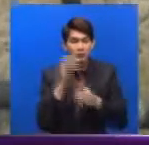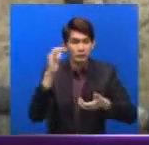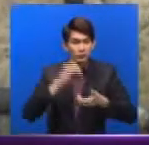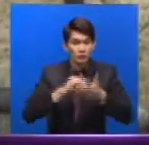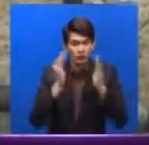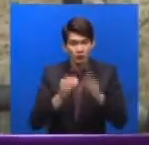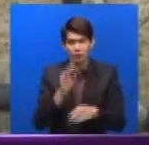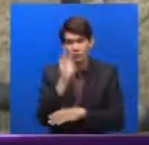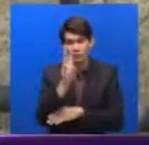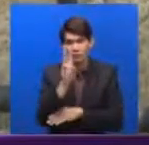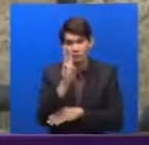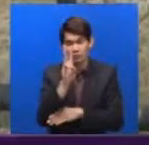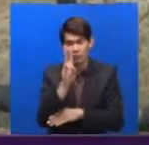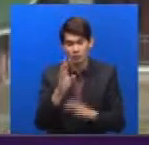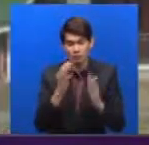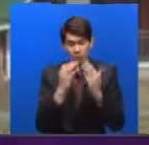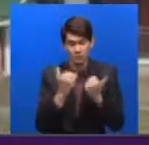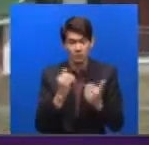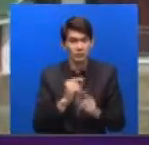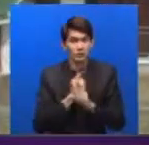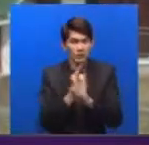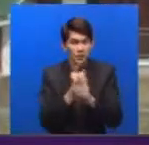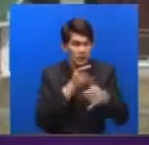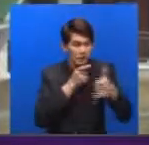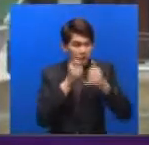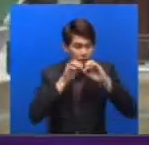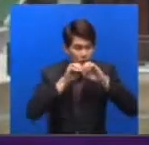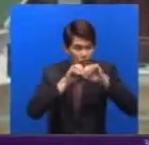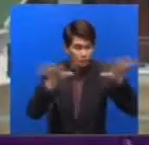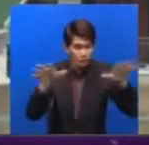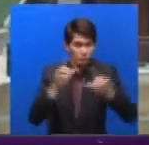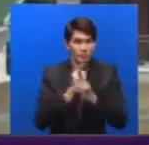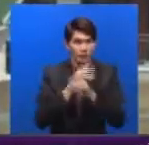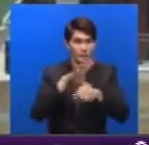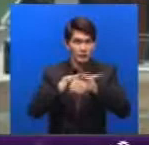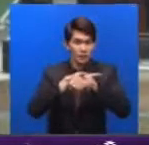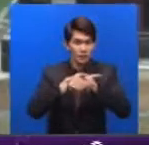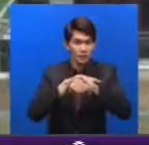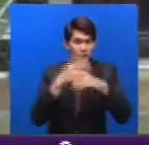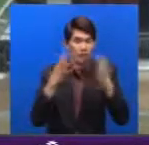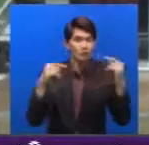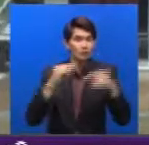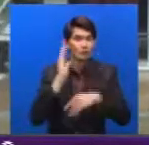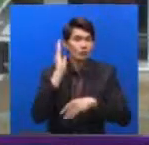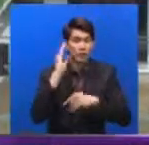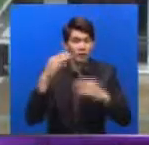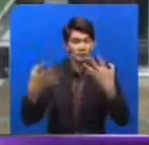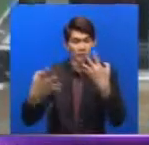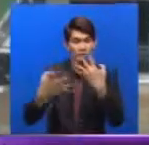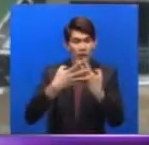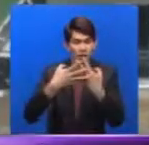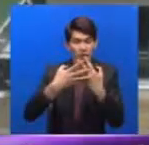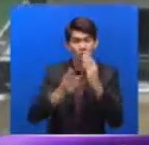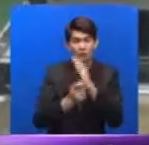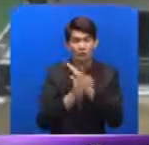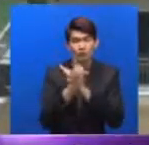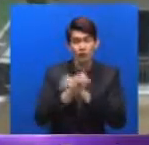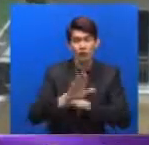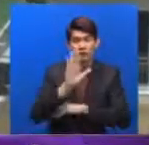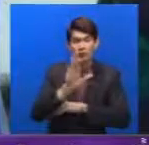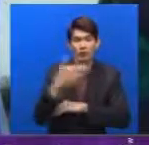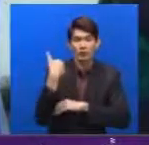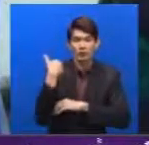อีก 6คนขณะนี้ตำรวจกำลังเร่งสอบสวนขยายผลส่วนไหนมักตึมังถูกนำตัวไปฝากขังที่ศาลจังหวัดอุดรธานี